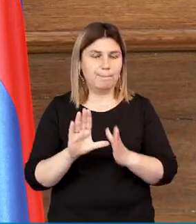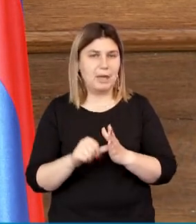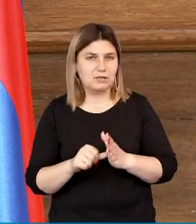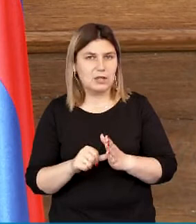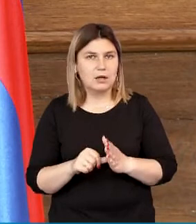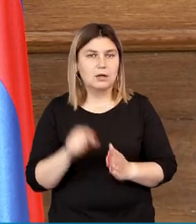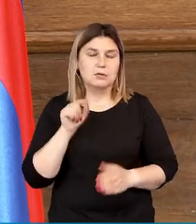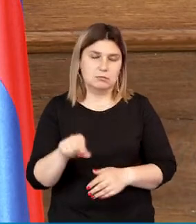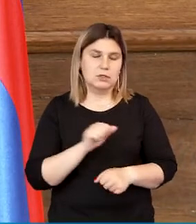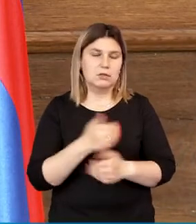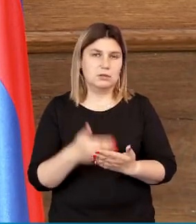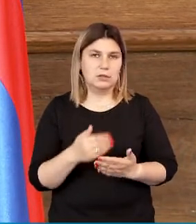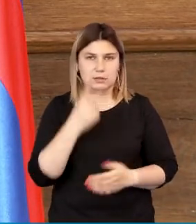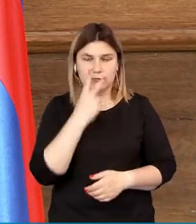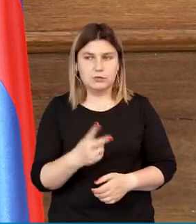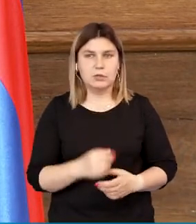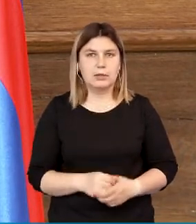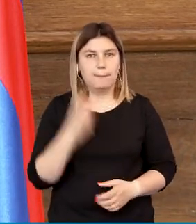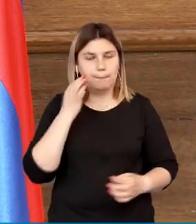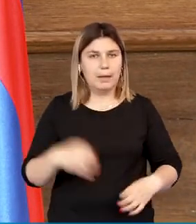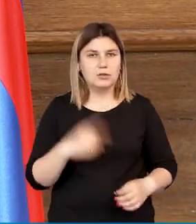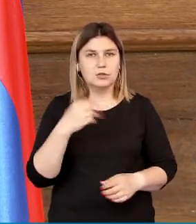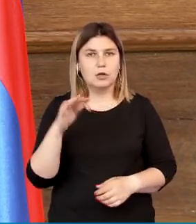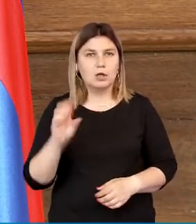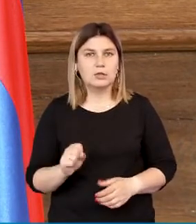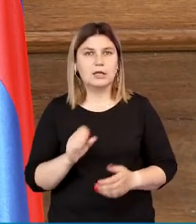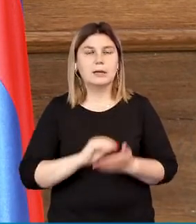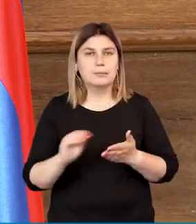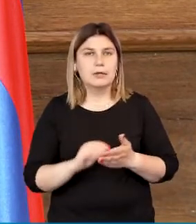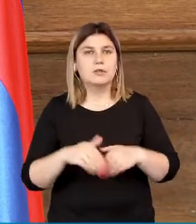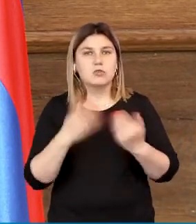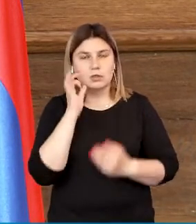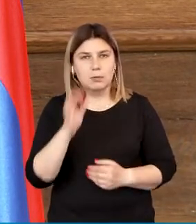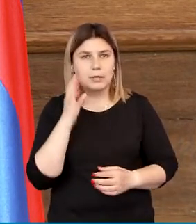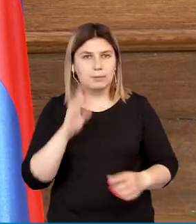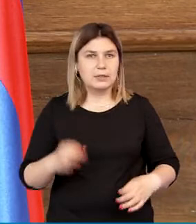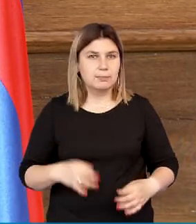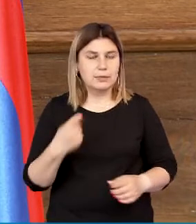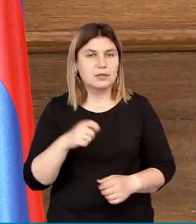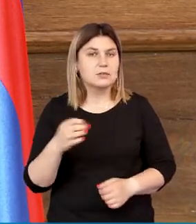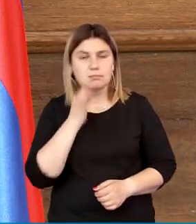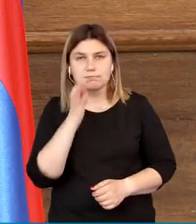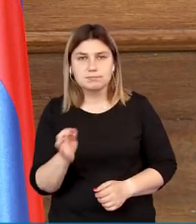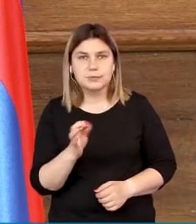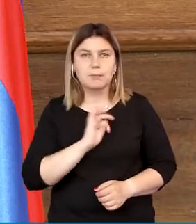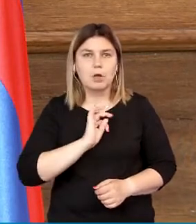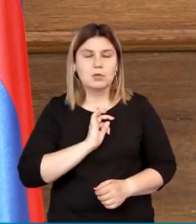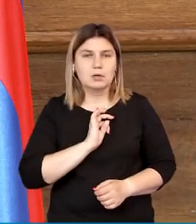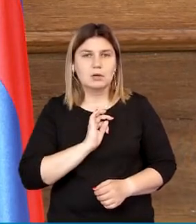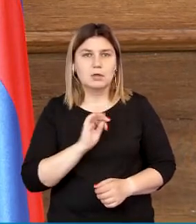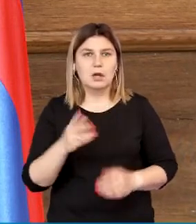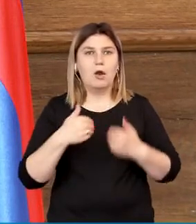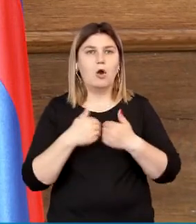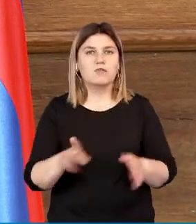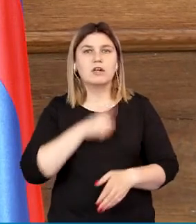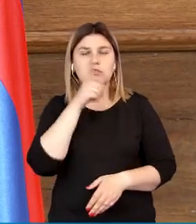i tak do tego podchodzimy. Pani Dorota pisze tak. Dzień dobry, panie prezydencie. Moje pytanie dotyczy możliwości otworzenia świetlic